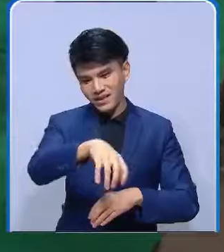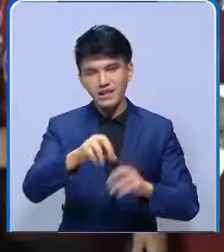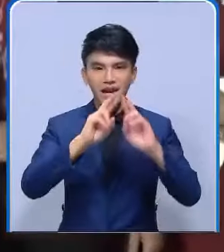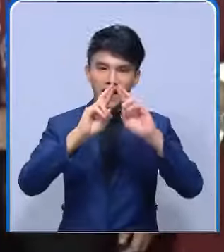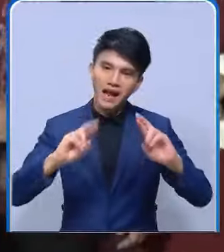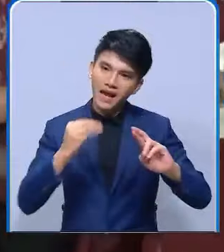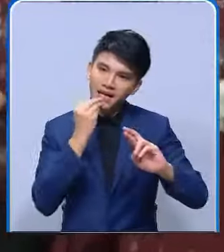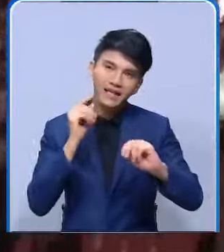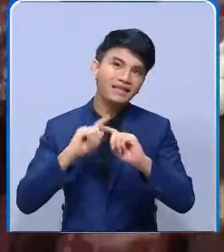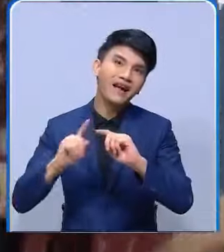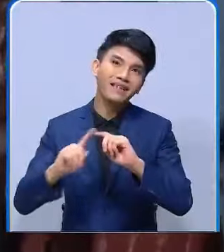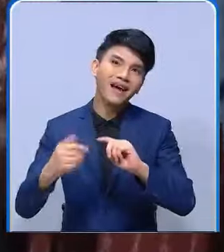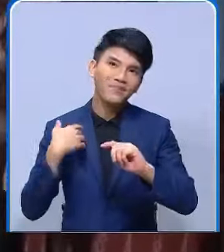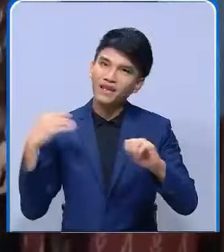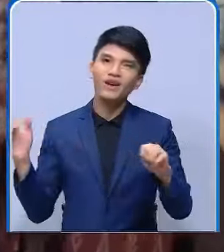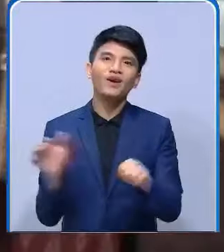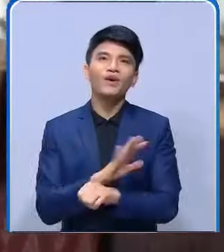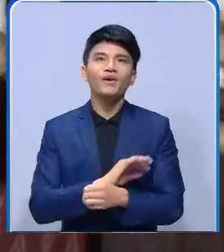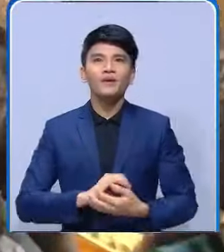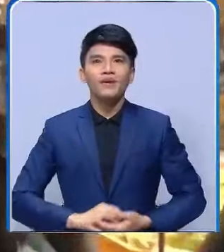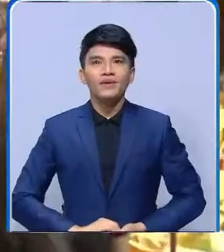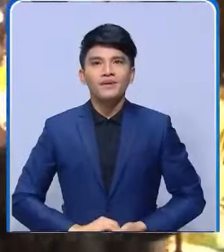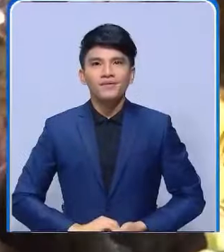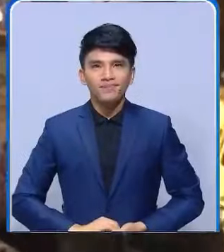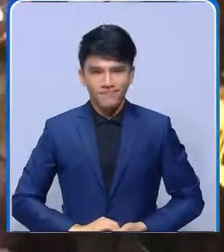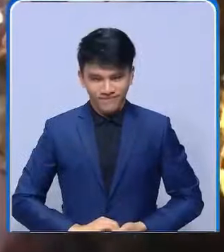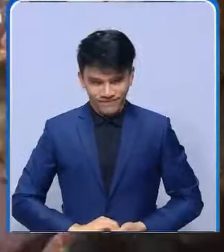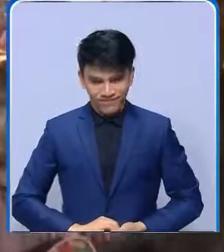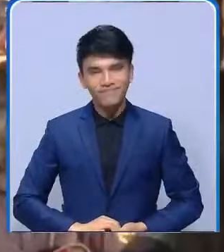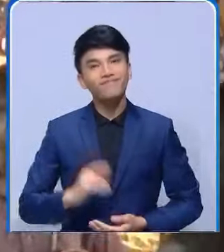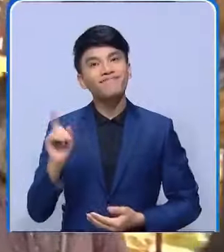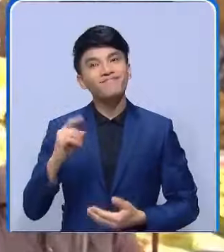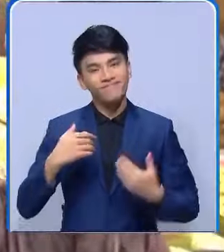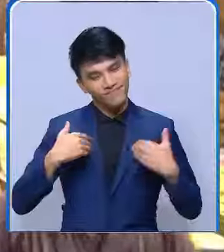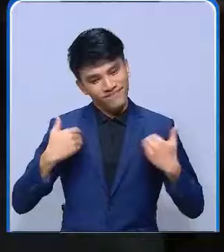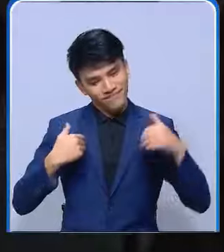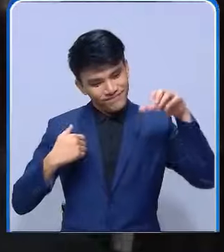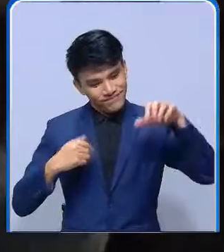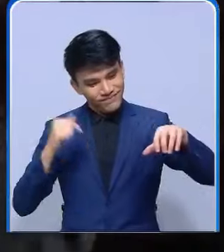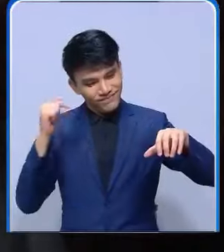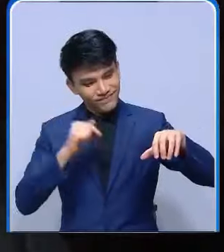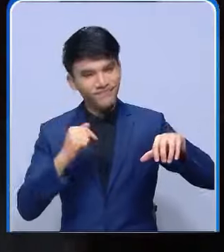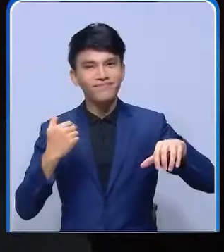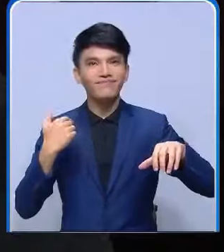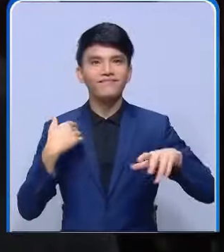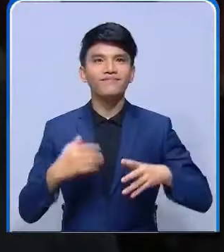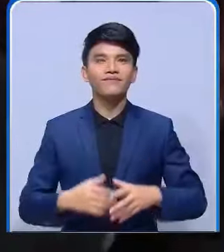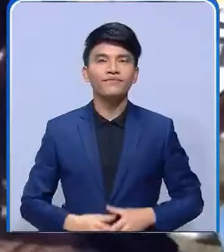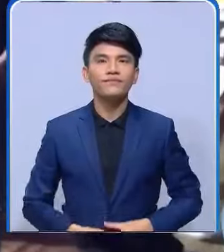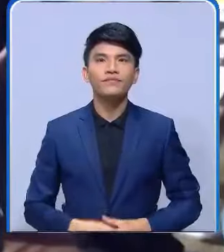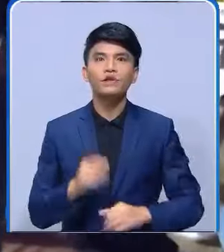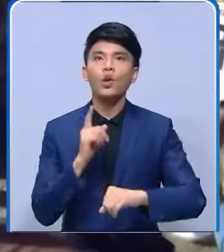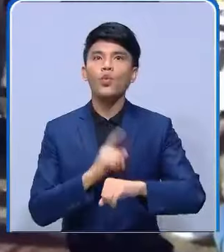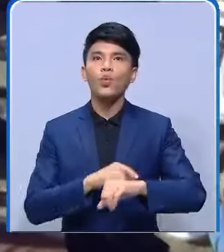ารให้ชิมทุกภาคของไทยเลยนะคะหลากหลายเมนูค่ะแล้วก็ยังมีสวนสนุกจากแดนเนรมิตด้วยนะคะ และช่วงเวลา